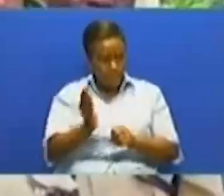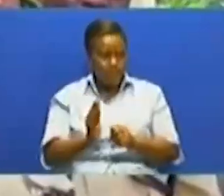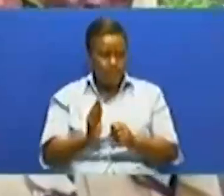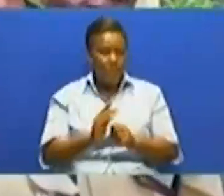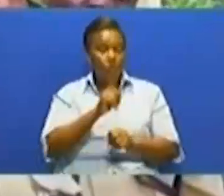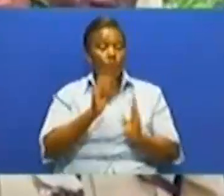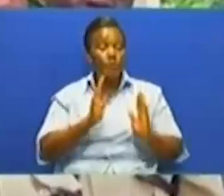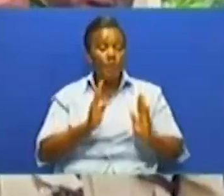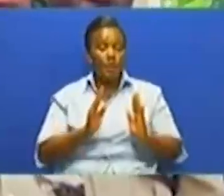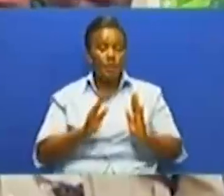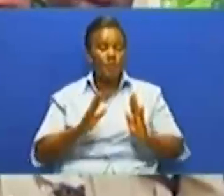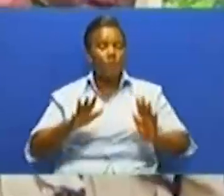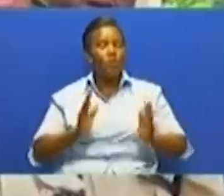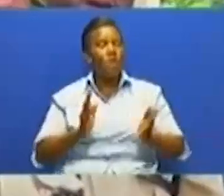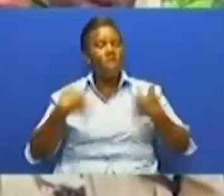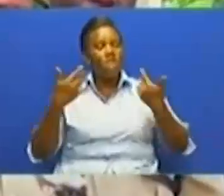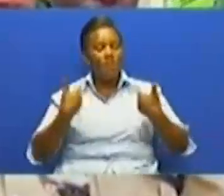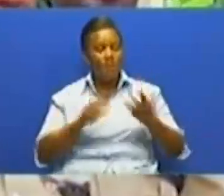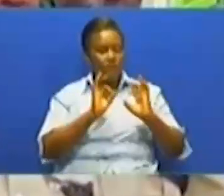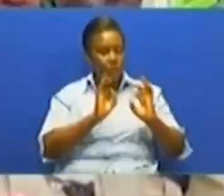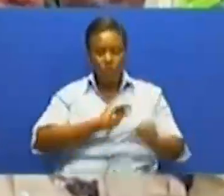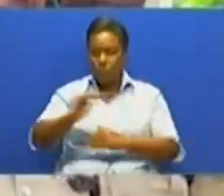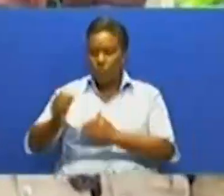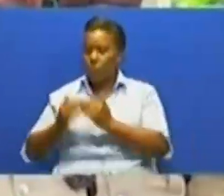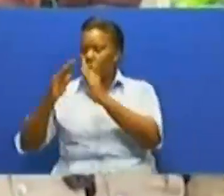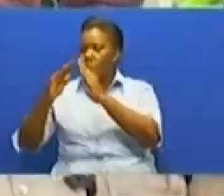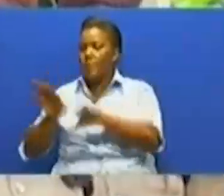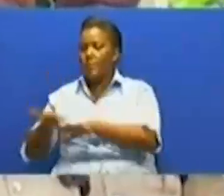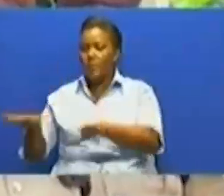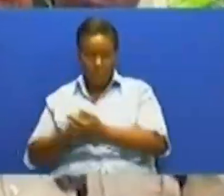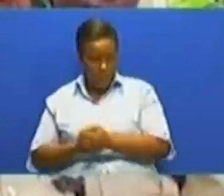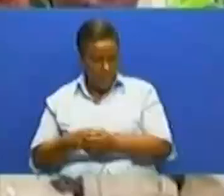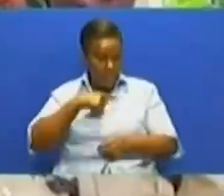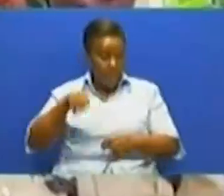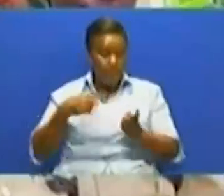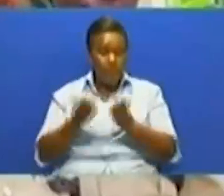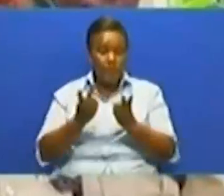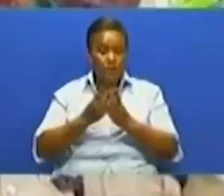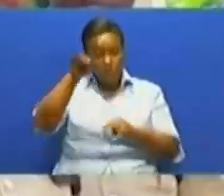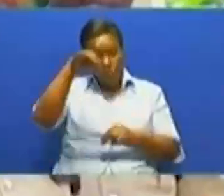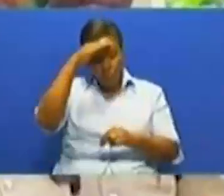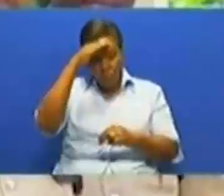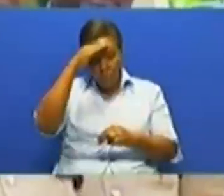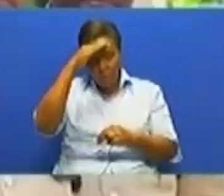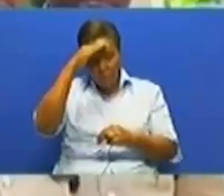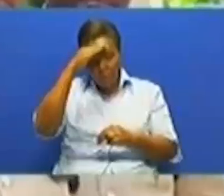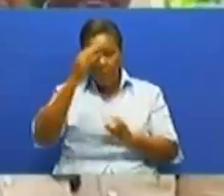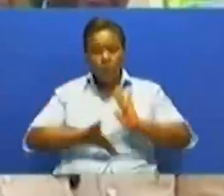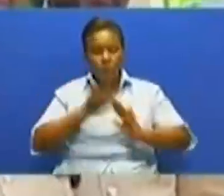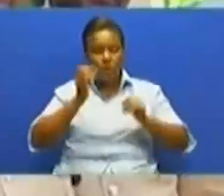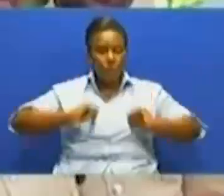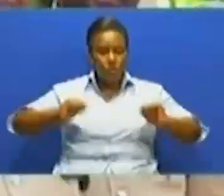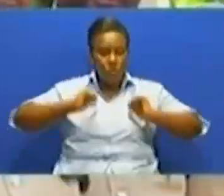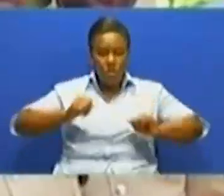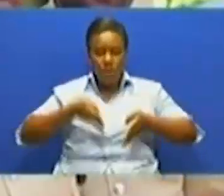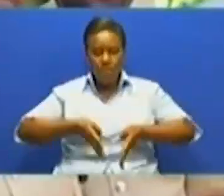vizuri na tutamaliza shughuli vizuri na kila mtu atarudi na kwenye familia yake vizuri. Kwa hiyo sisi kama jeshi tumejipanga vizuri. Tutaanza doria za barabarani, wataona